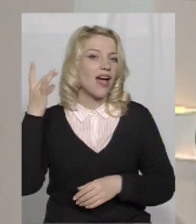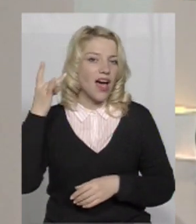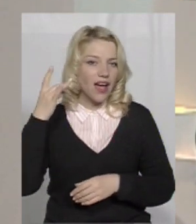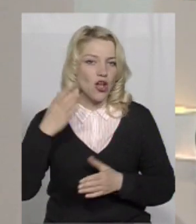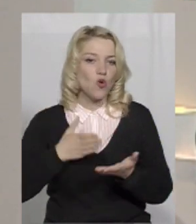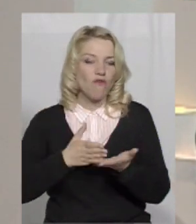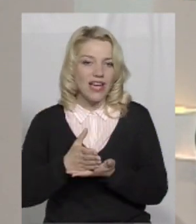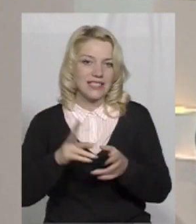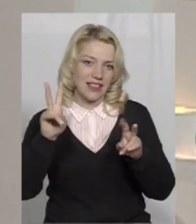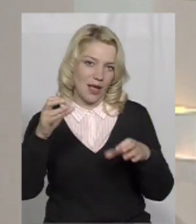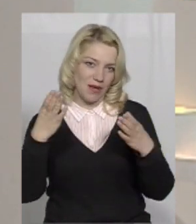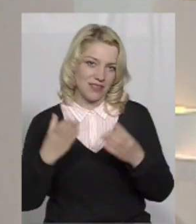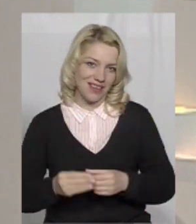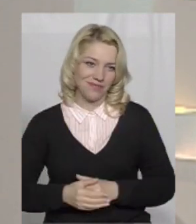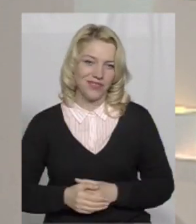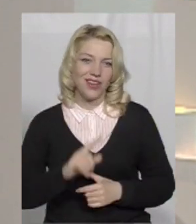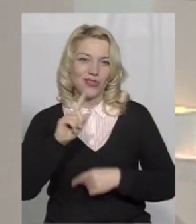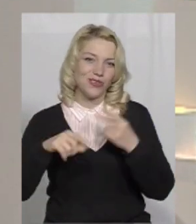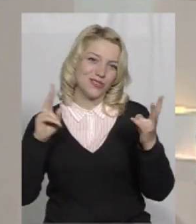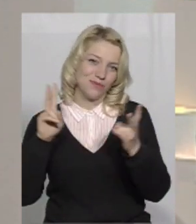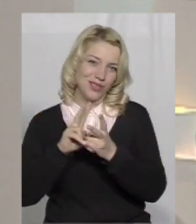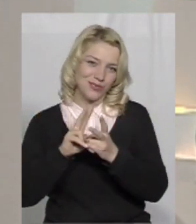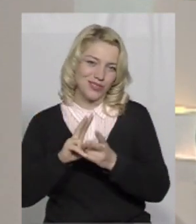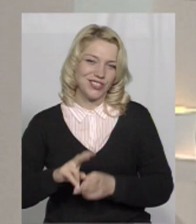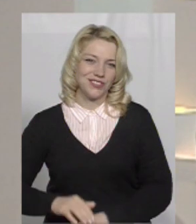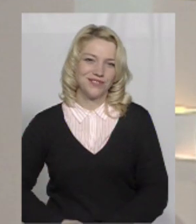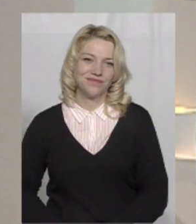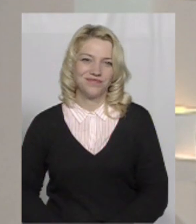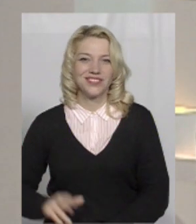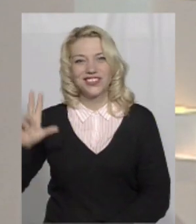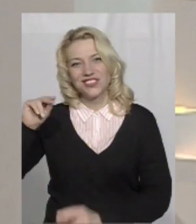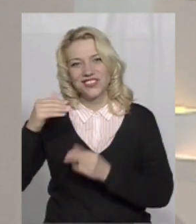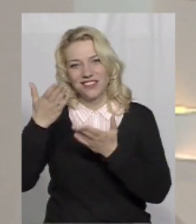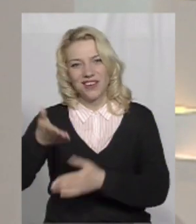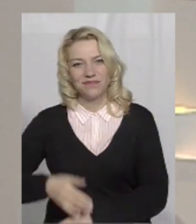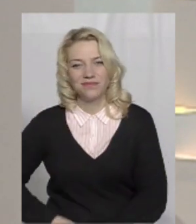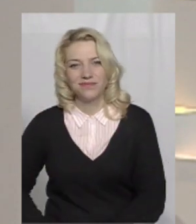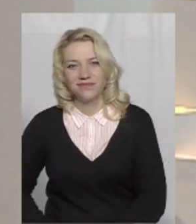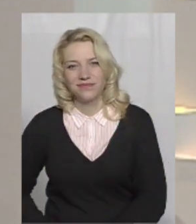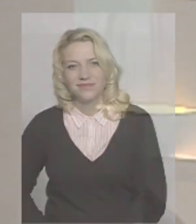радіоверсію теми дня. До зустрічі на Суспільному. Хай щастить!